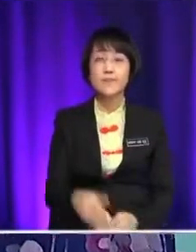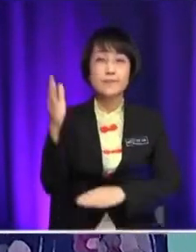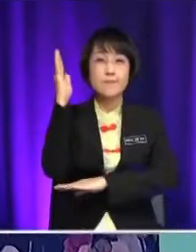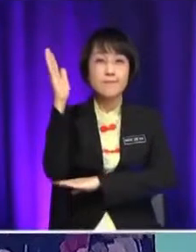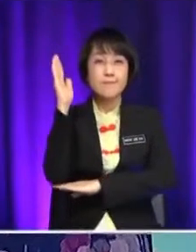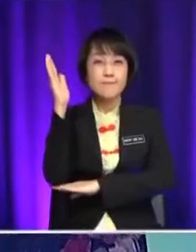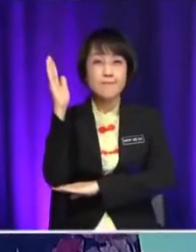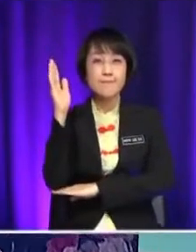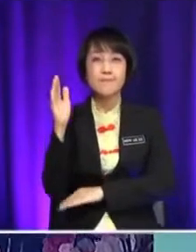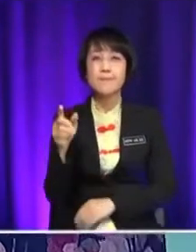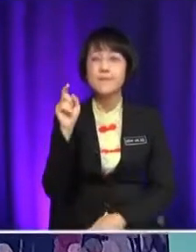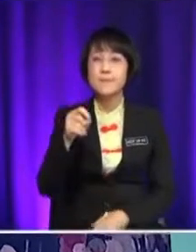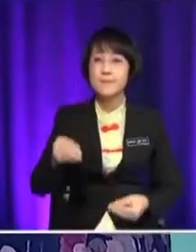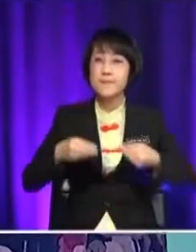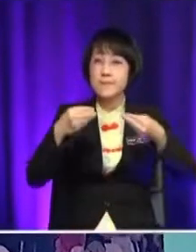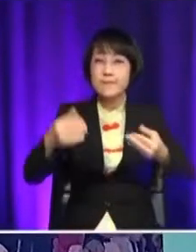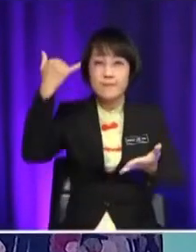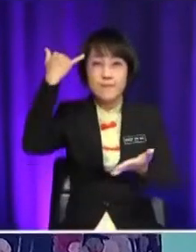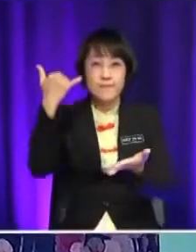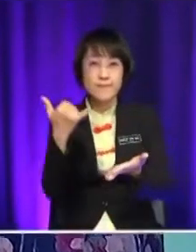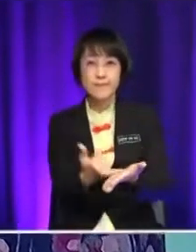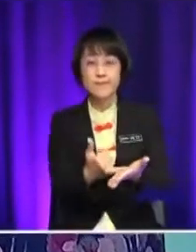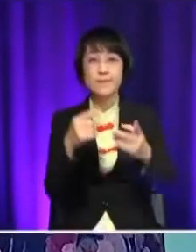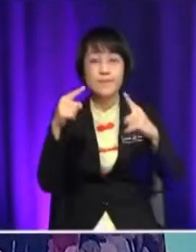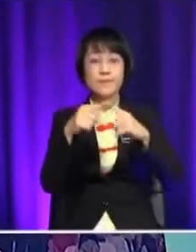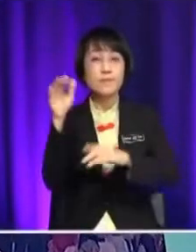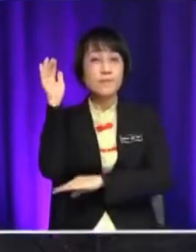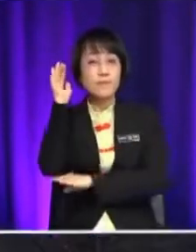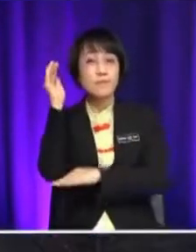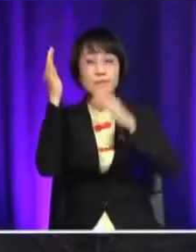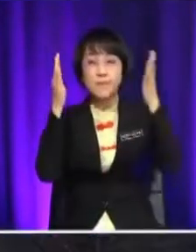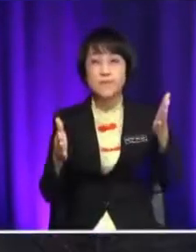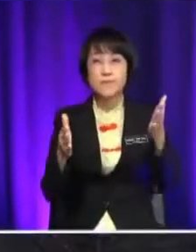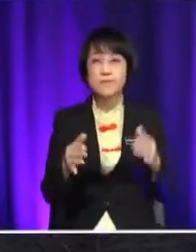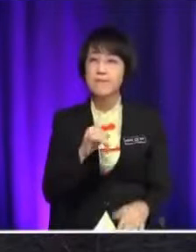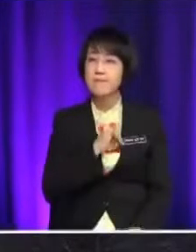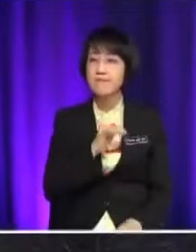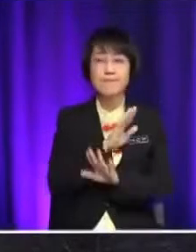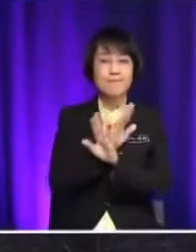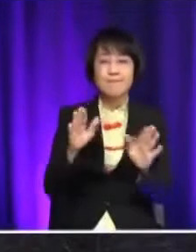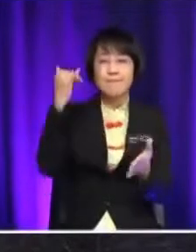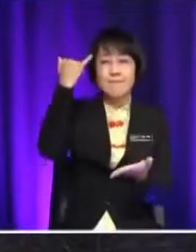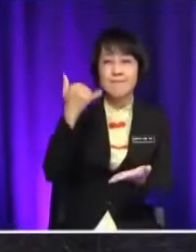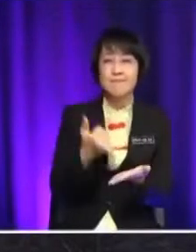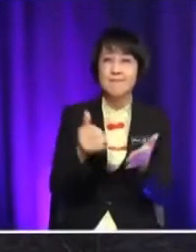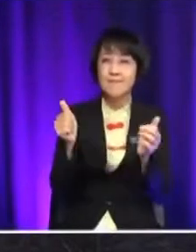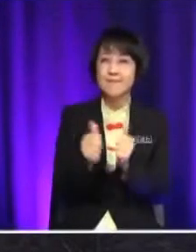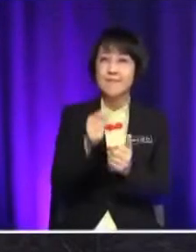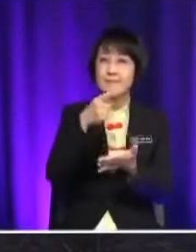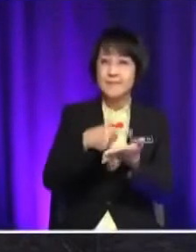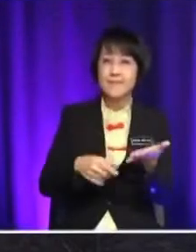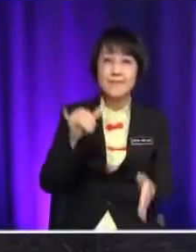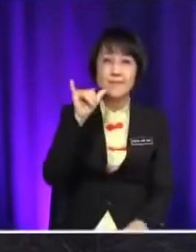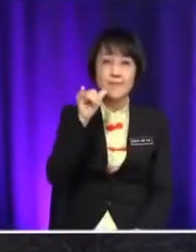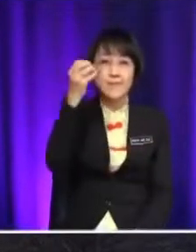dengan memberi keyakinan kepada pendengar kan. Jadi saya macam tak berapa yakin je dengan apa yang you sampaikan tadi tu,